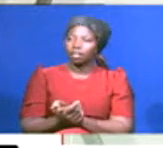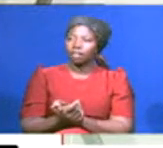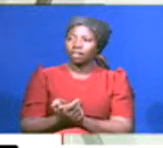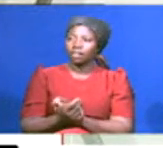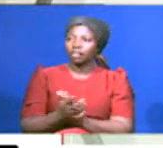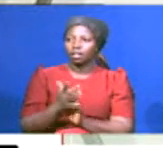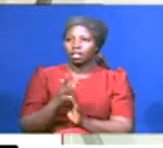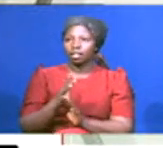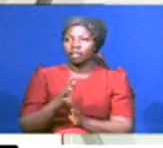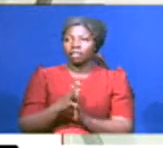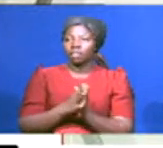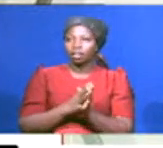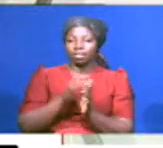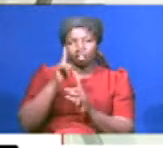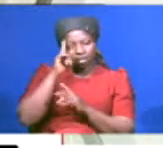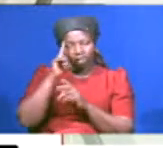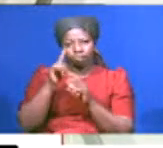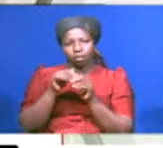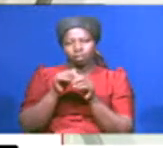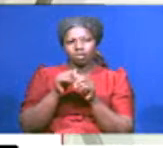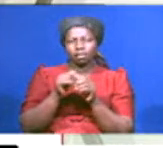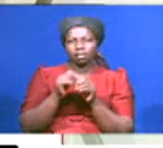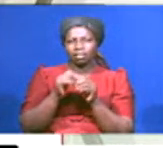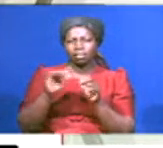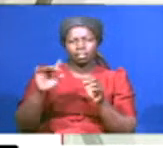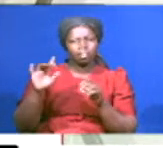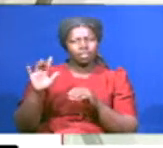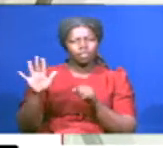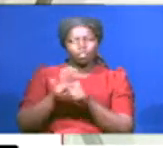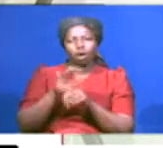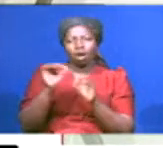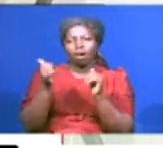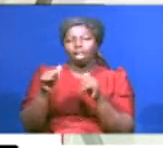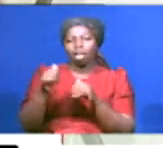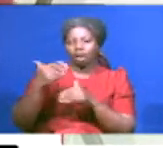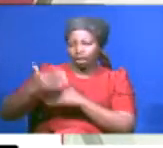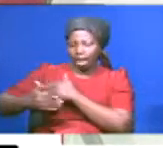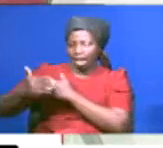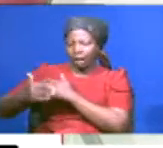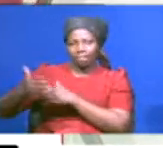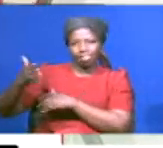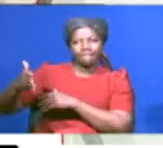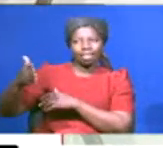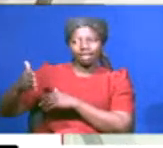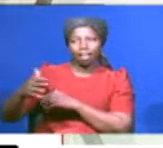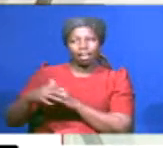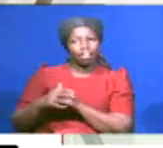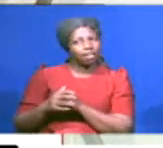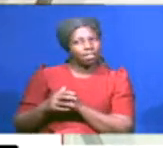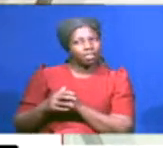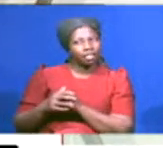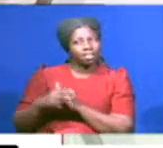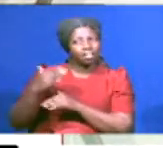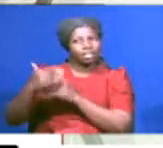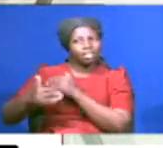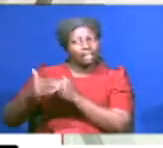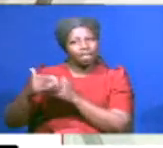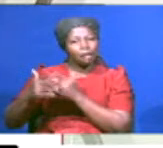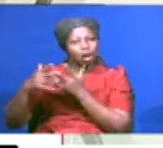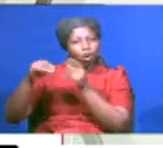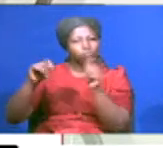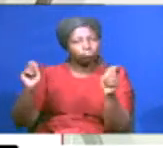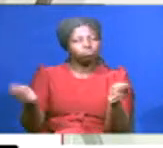oga sitakati. Uyo uyo jirani yangu ho, ananikafako. Ananiendea kwa waganga